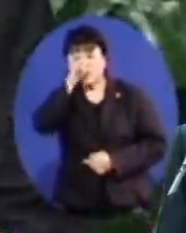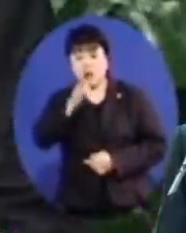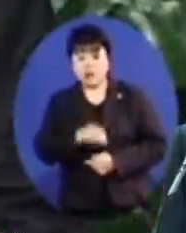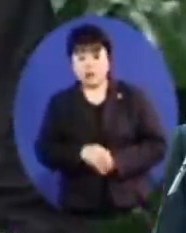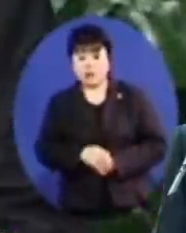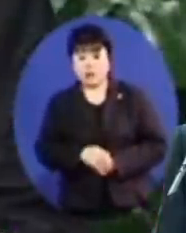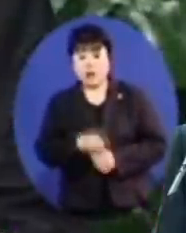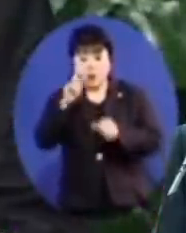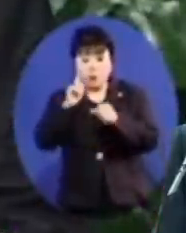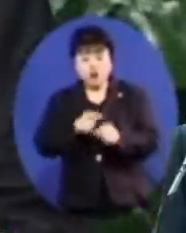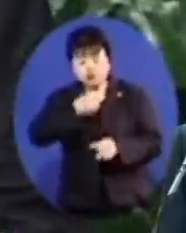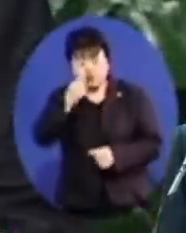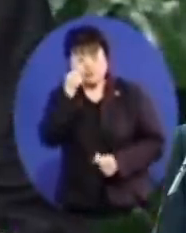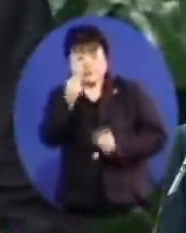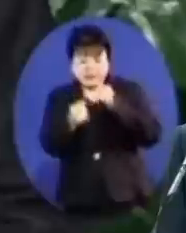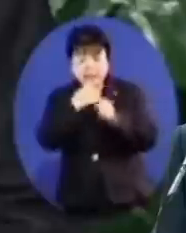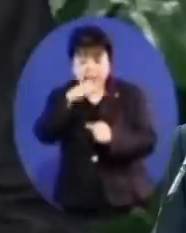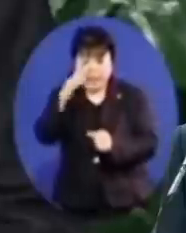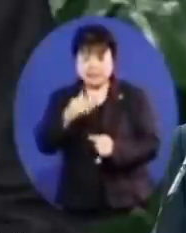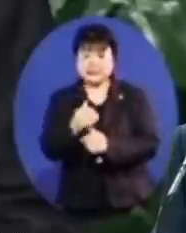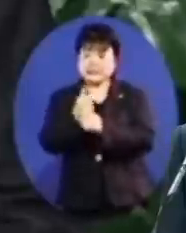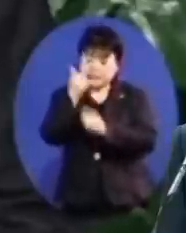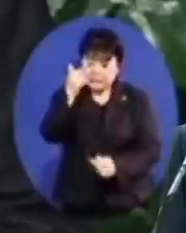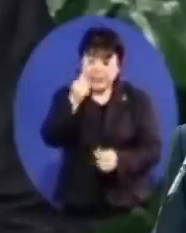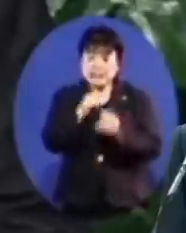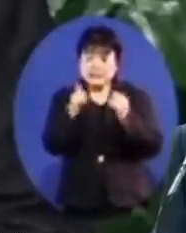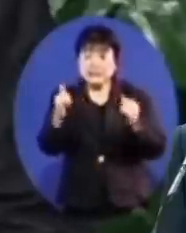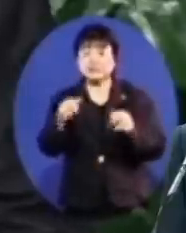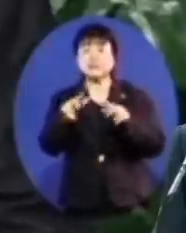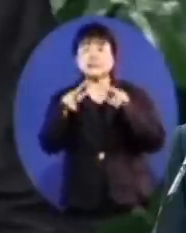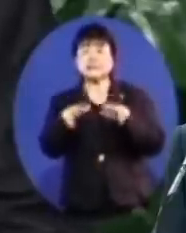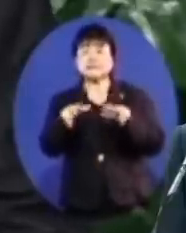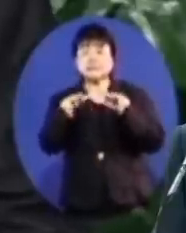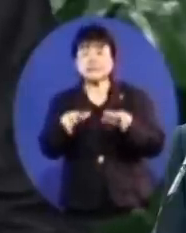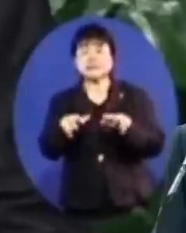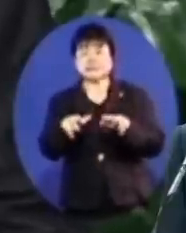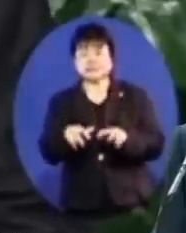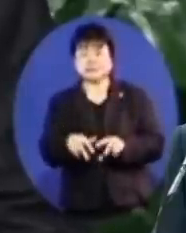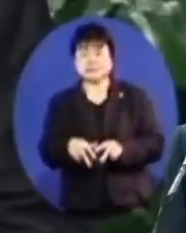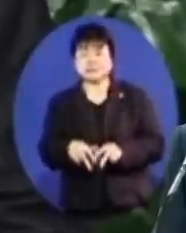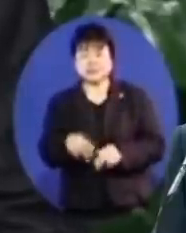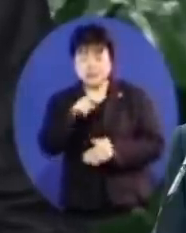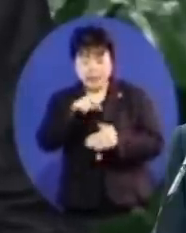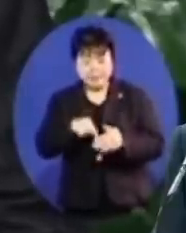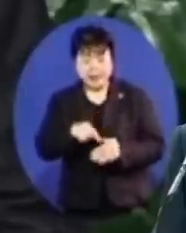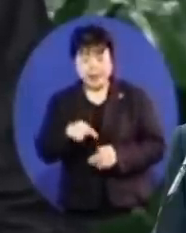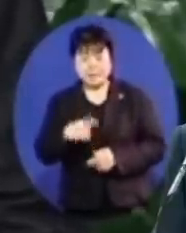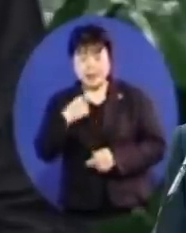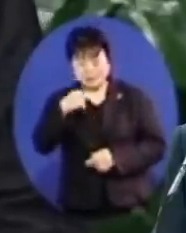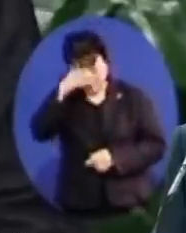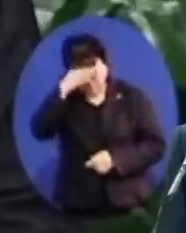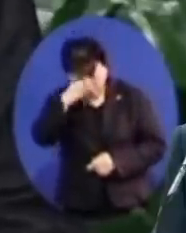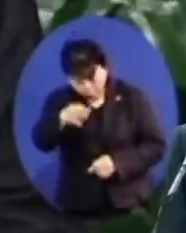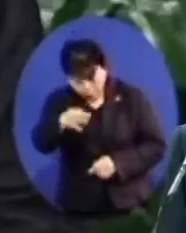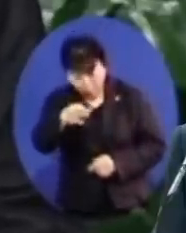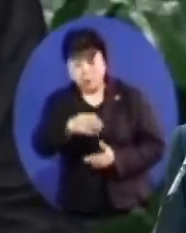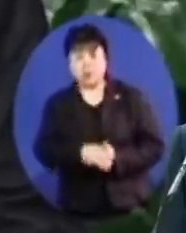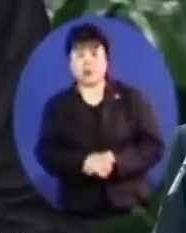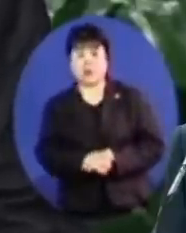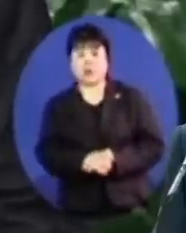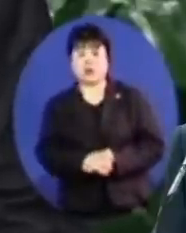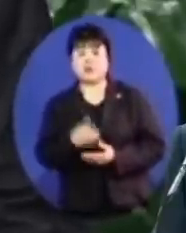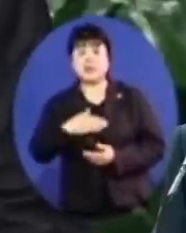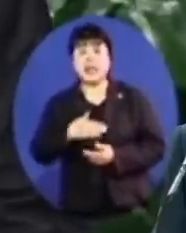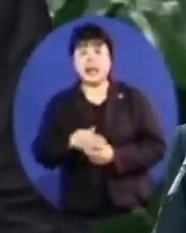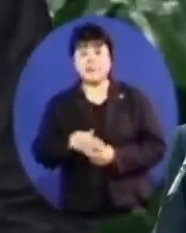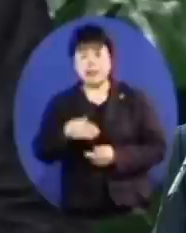목적과 비전을 보고 달려가나 실패하는 사람은 현재 내 발등에 떨어진 불만 봐요. 현재 내